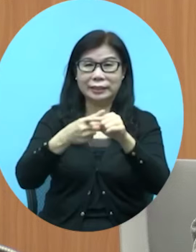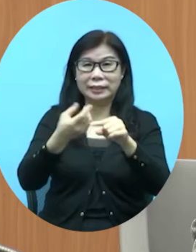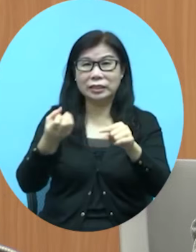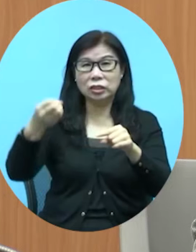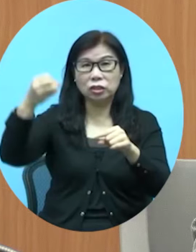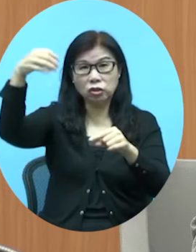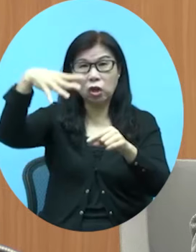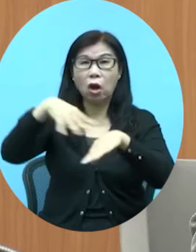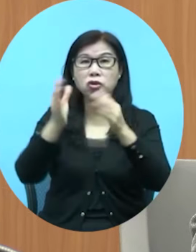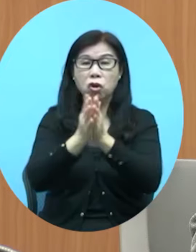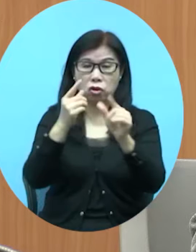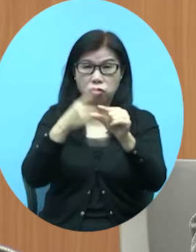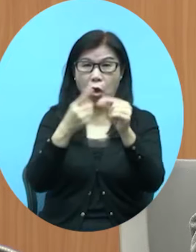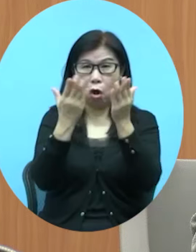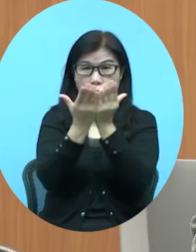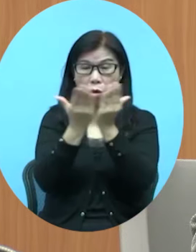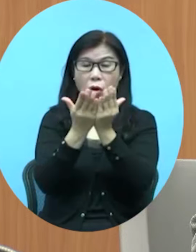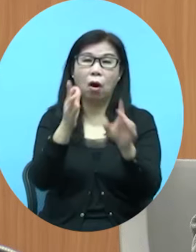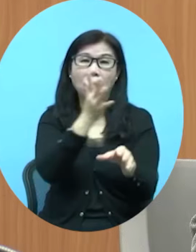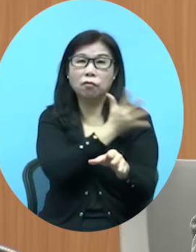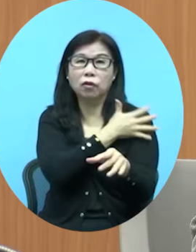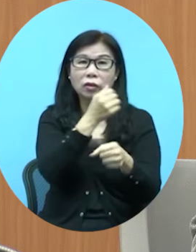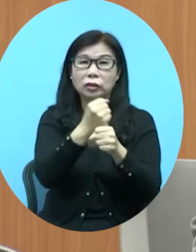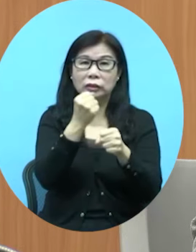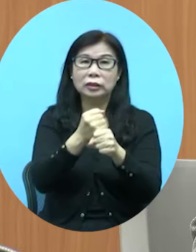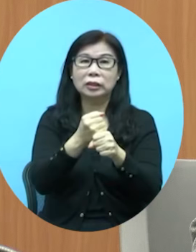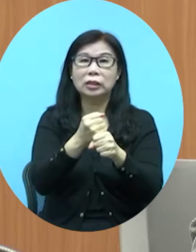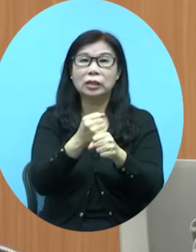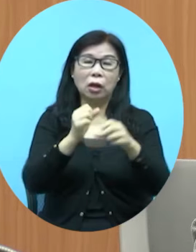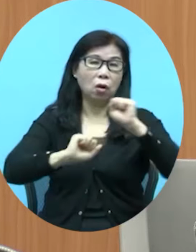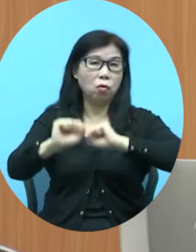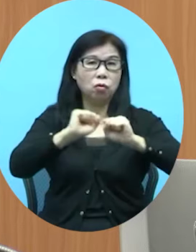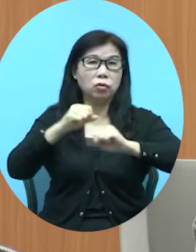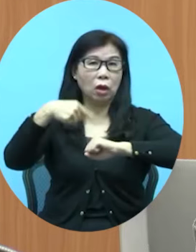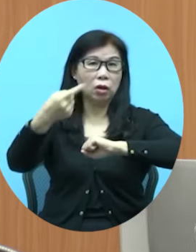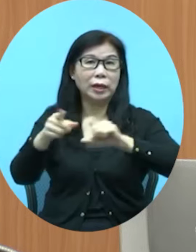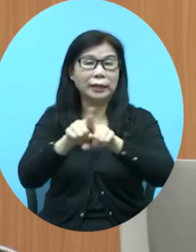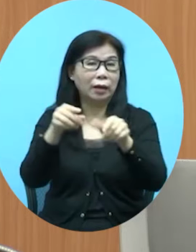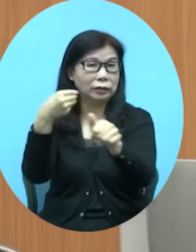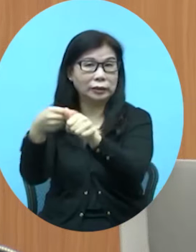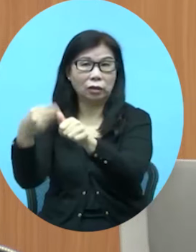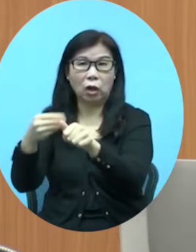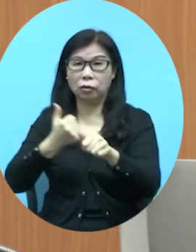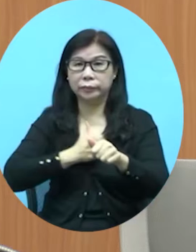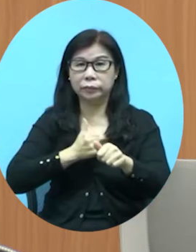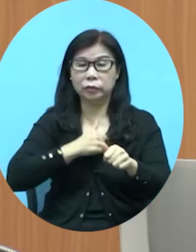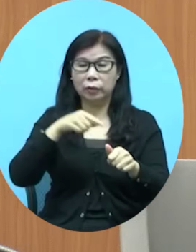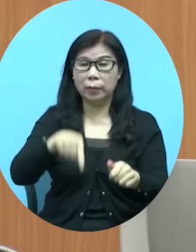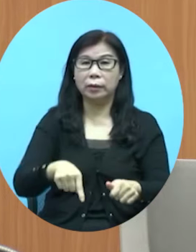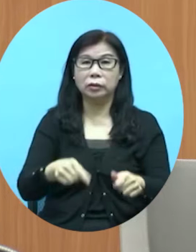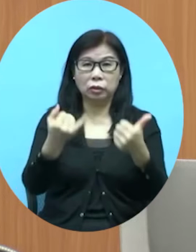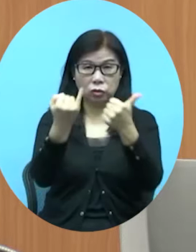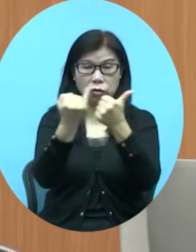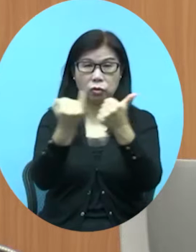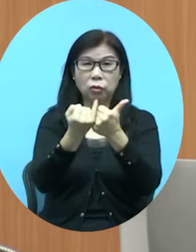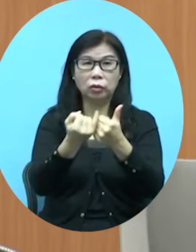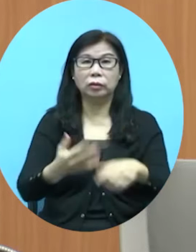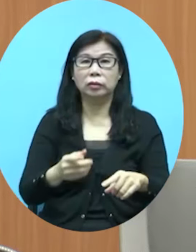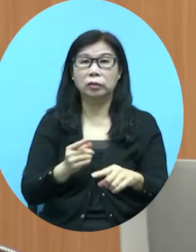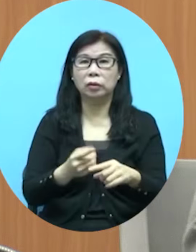做一些放外活動的導師那裏的學生因為